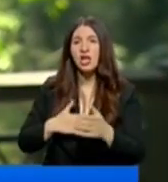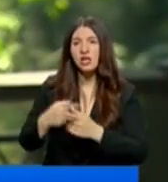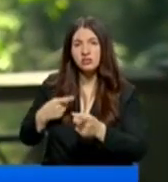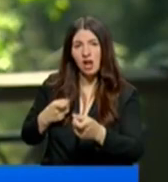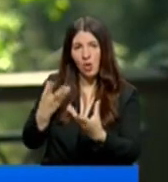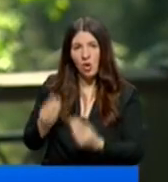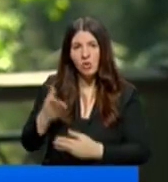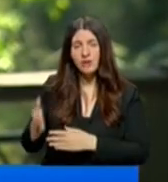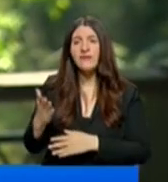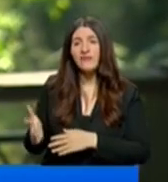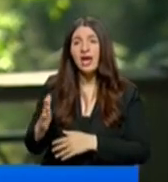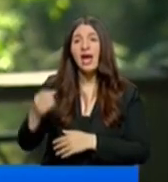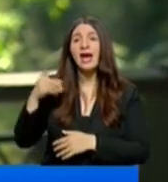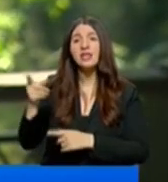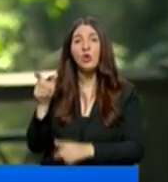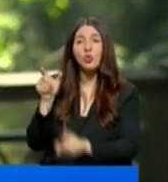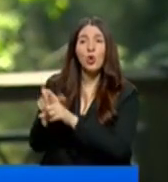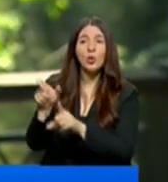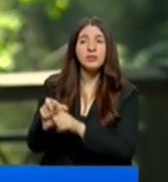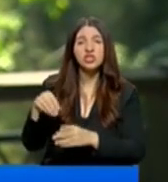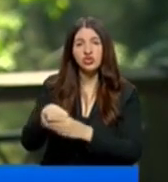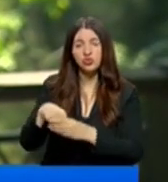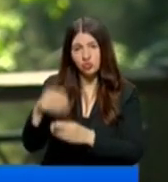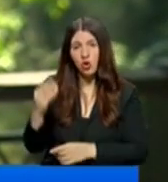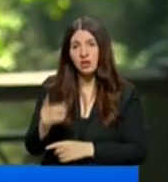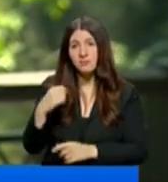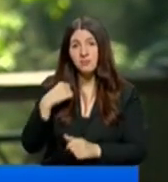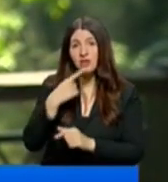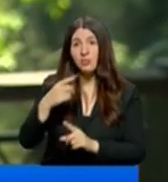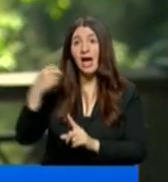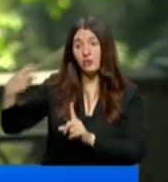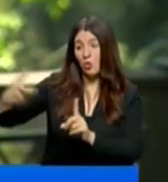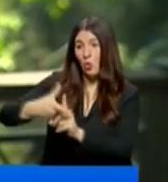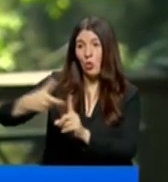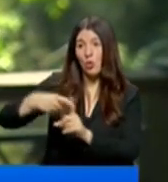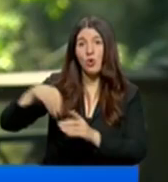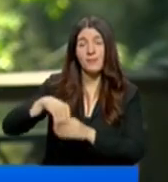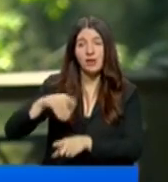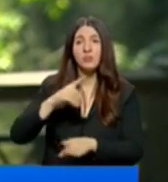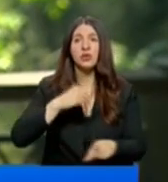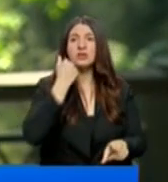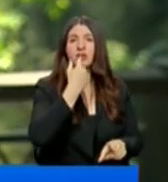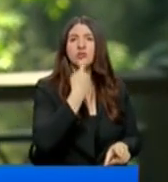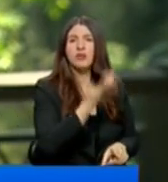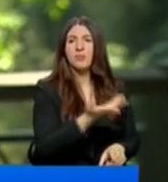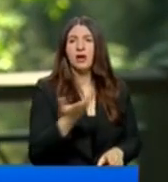silahı olan ve Erdoğan'ın koruması altında olan. Bir daha ifade edeyim. Erdoğan'ın koruması altında. Erdoğan yalanladı bunu